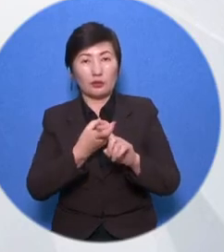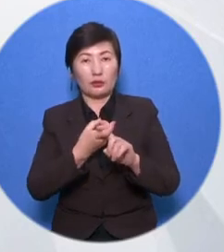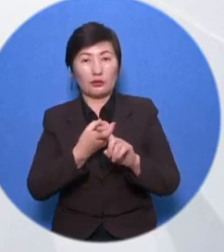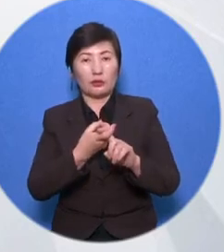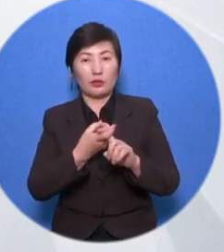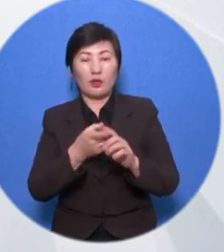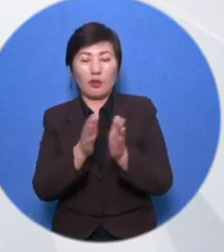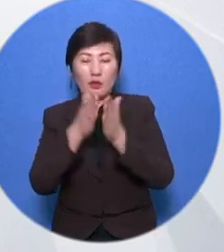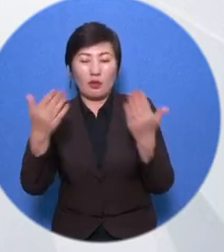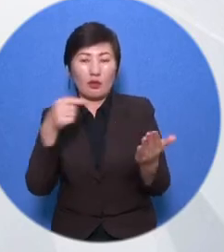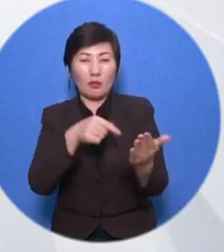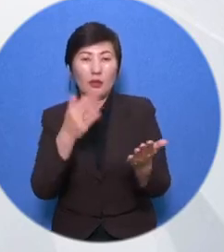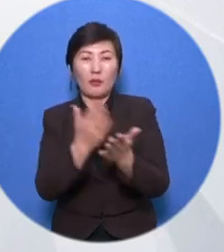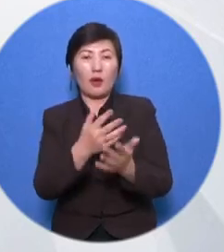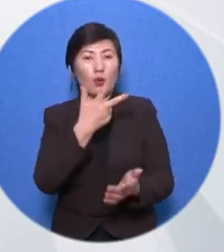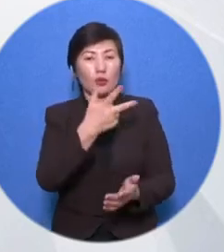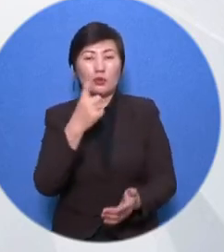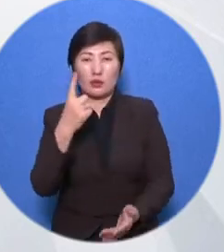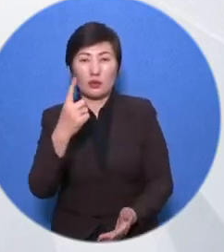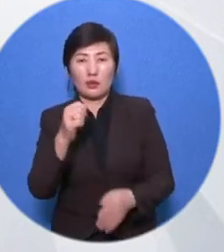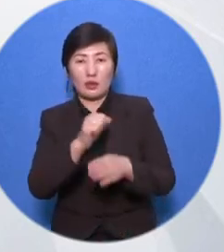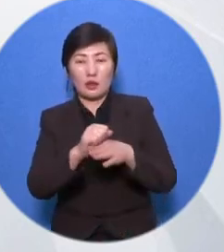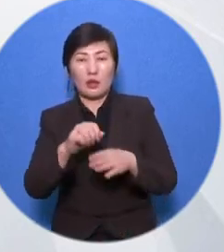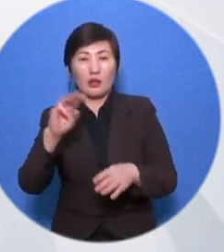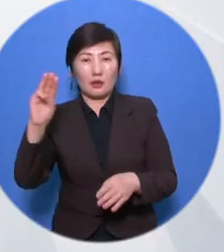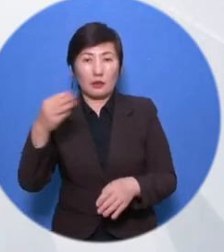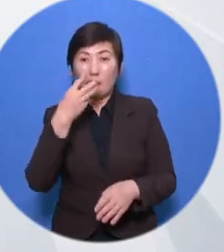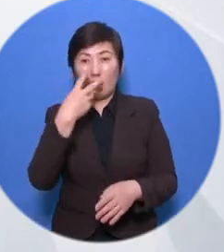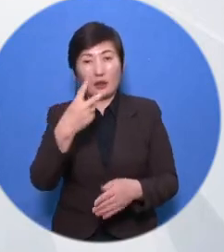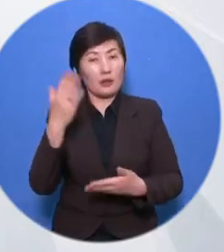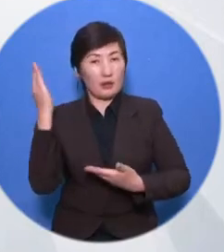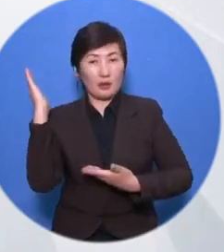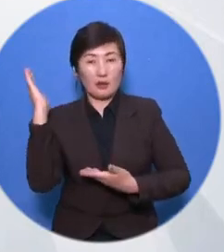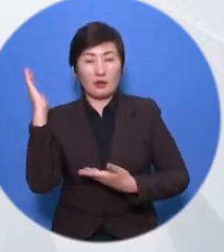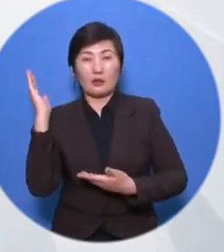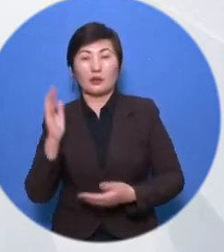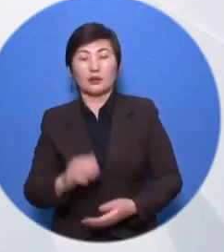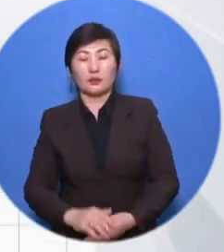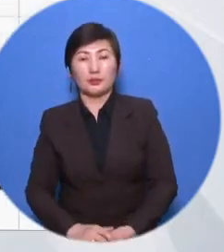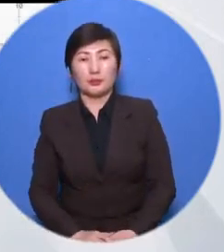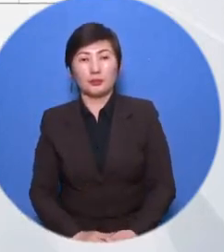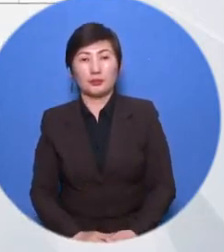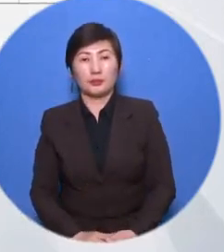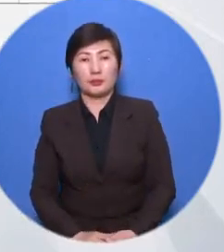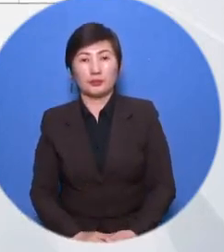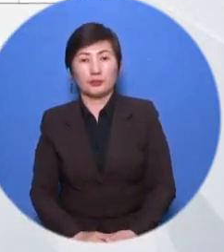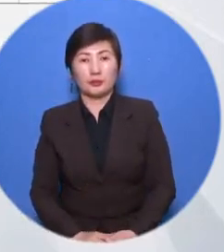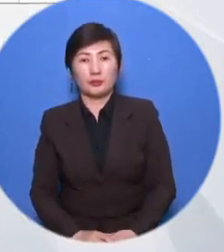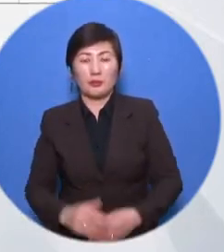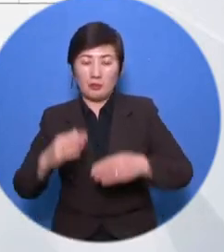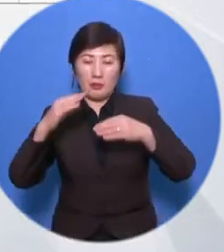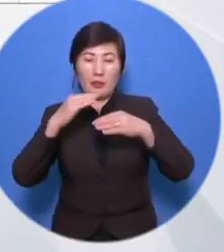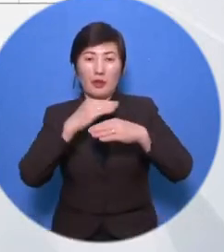сурах бичиг дээр байгаа 31-р даалгаврыг дэлгэцээр харууллаа. За эндээс харахад суудлын